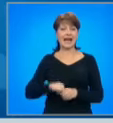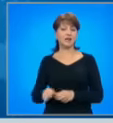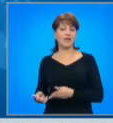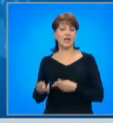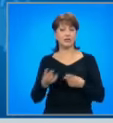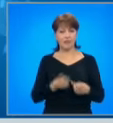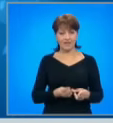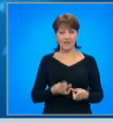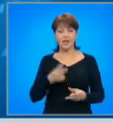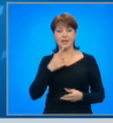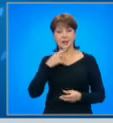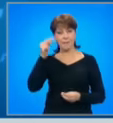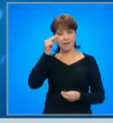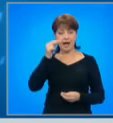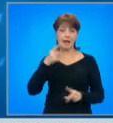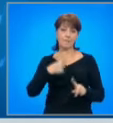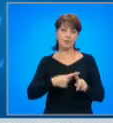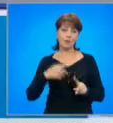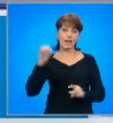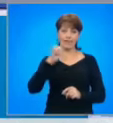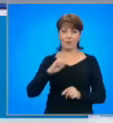и Европейския съюз.